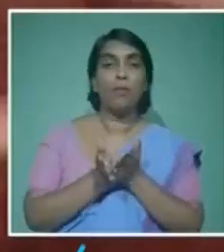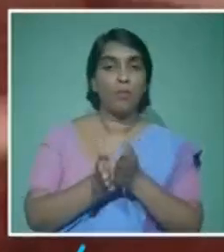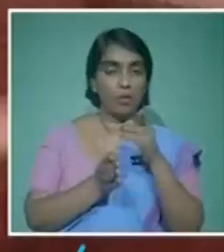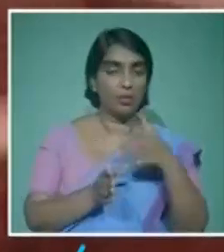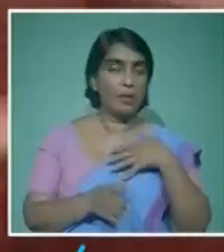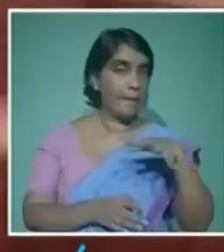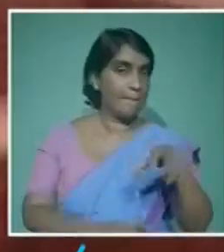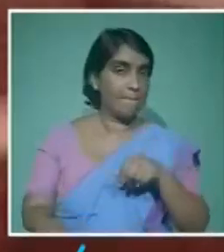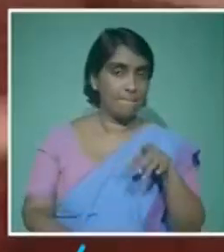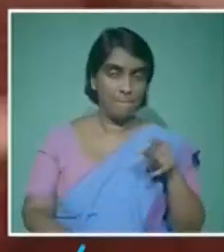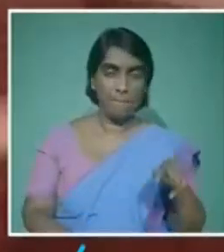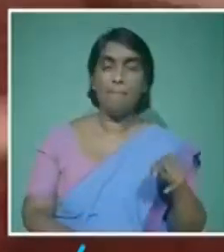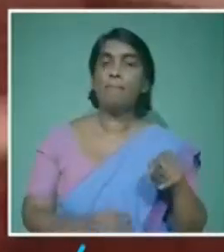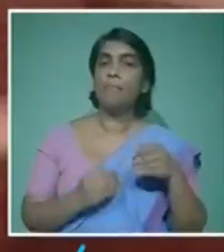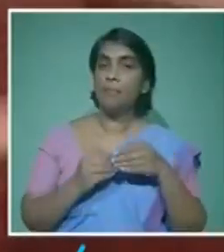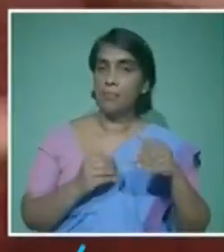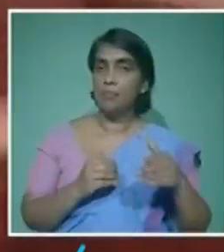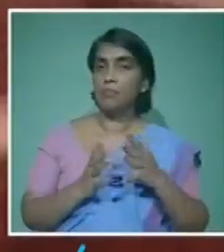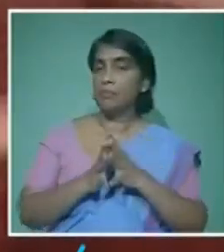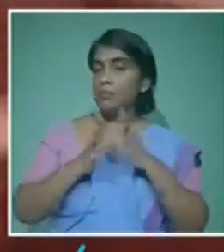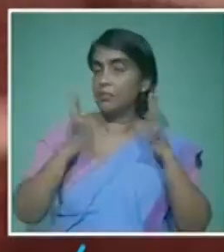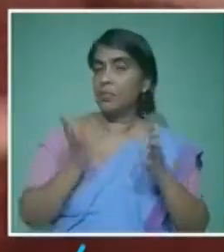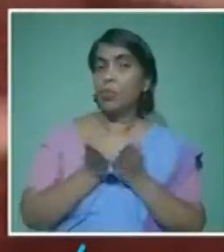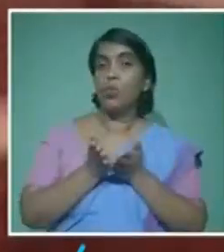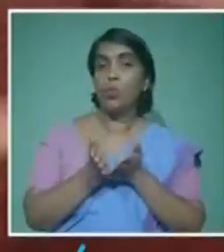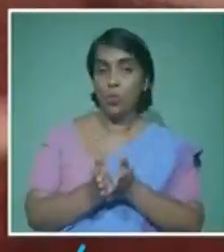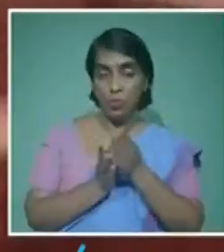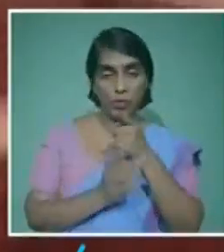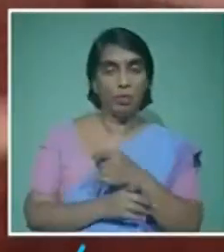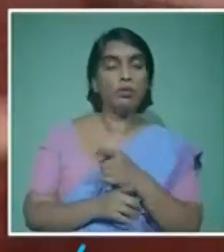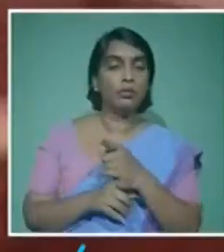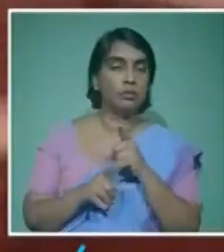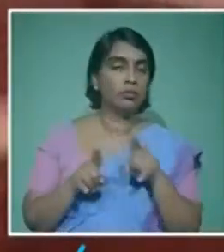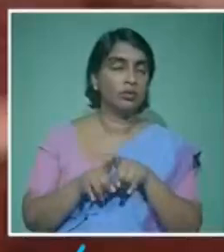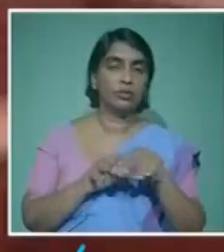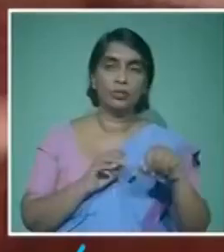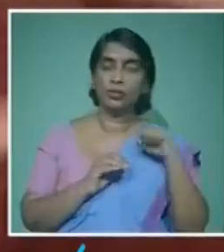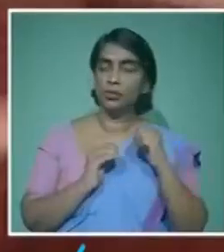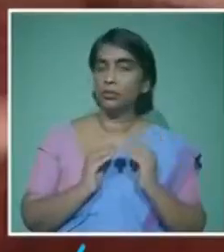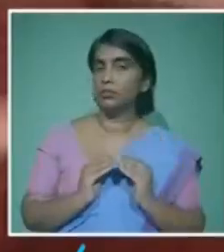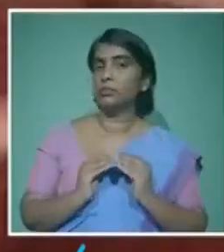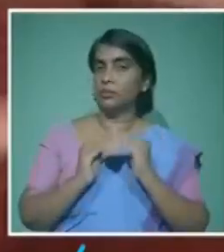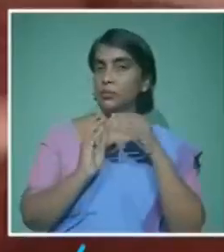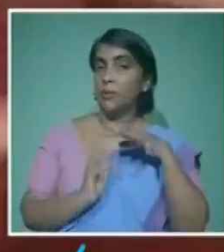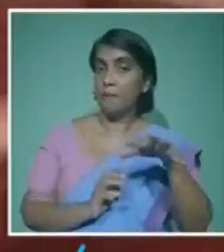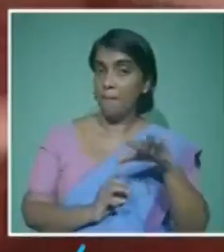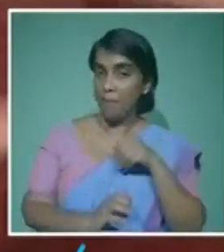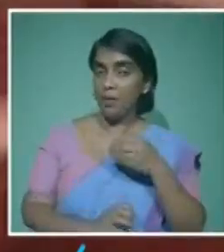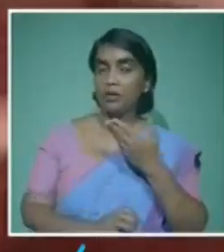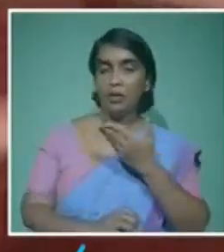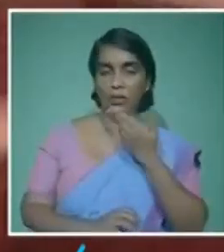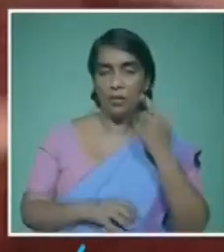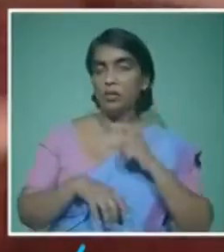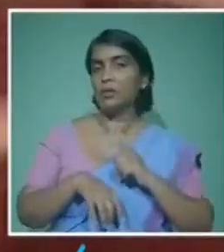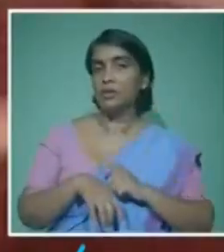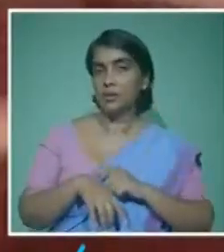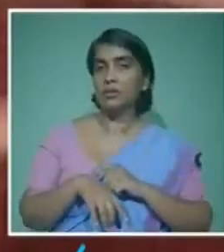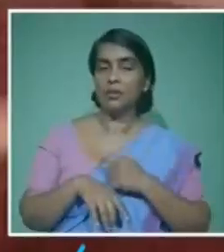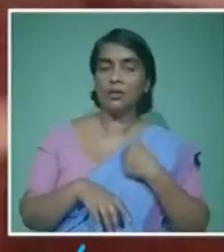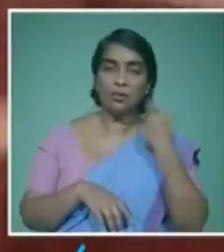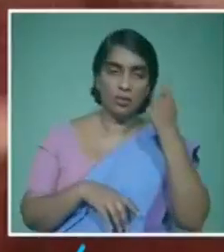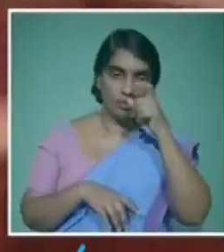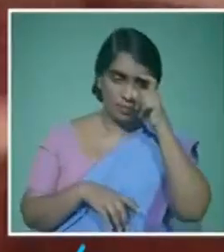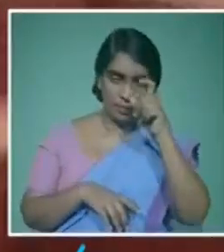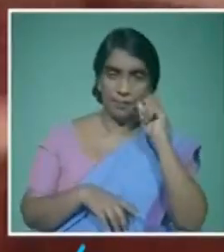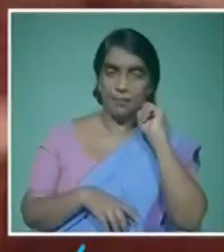அதன் கொள்ளளவுக்கு ஏற்ப இயந்திரங்கள் தயாரிப்பதற்குரிய வாய்ப்புகள் உண்டு. அதனையும் விரைவில் அறிமுகம்